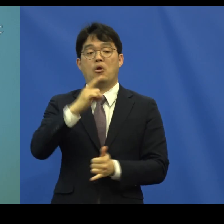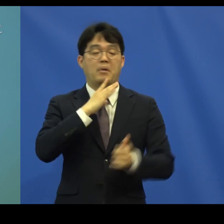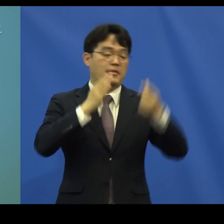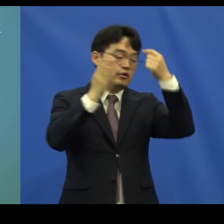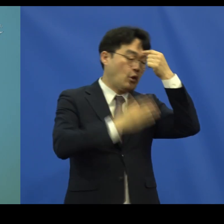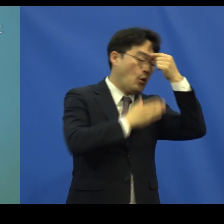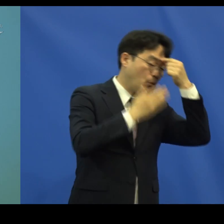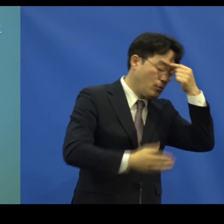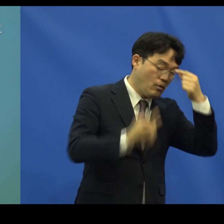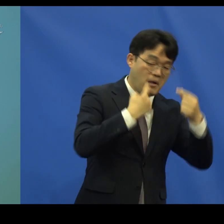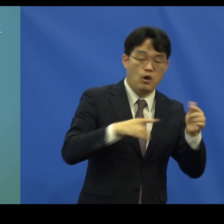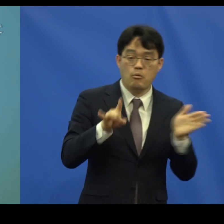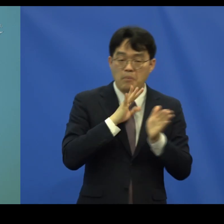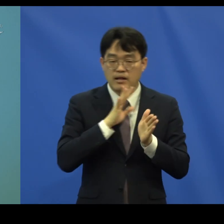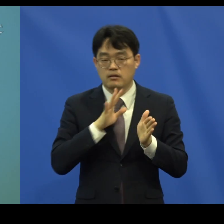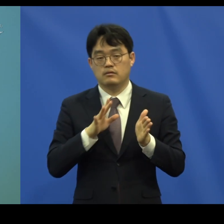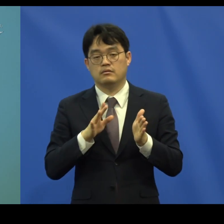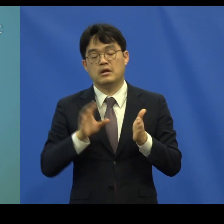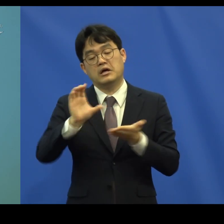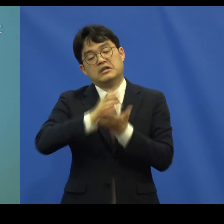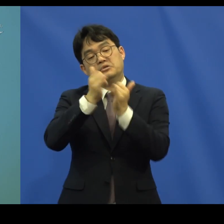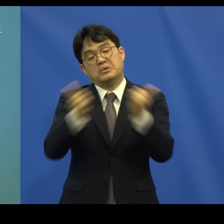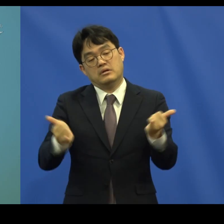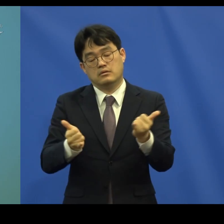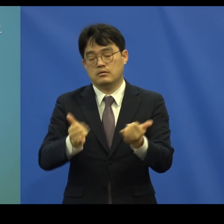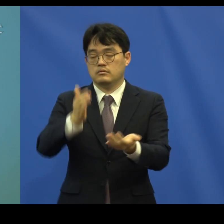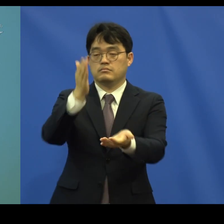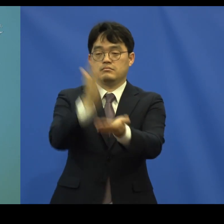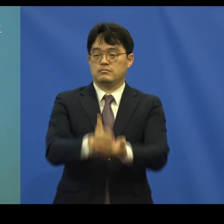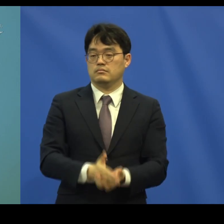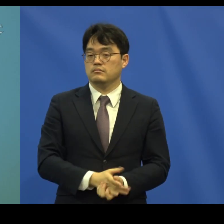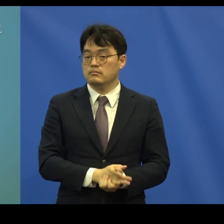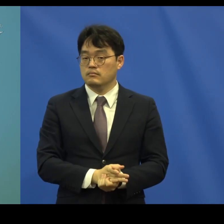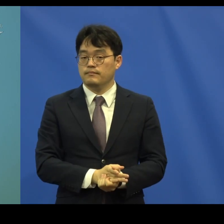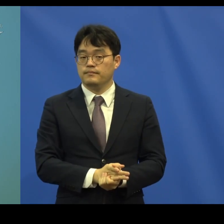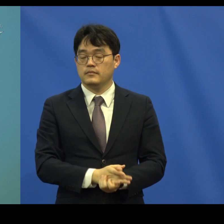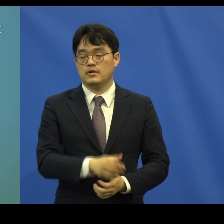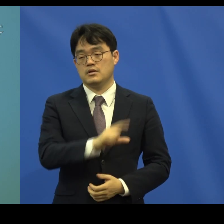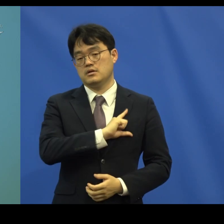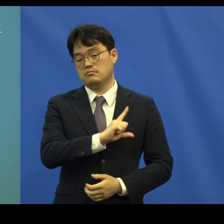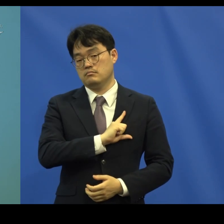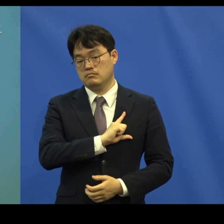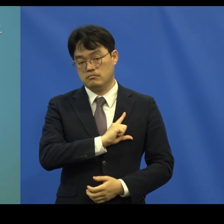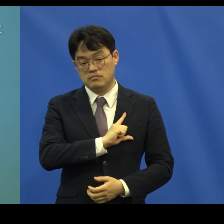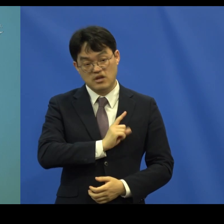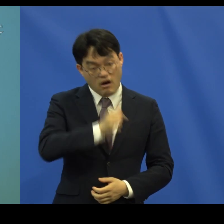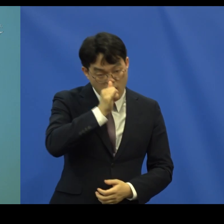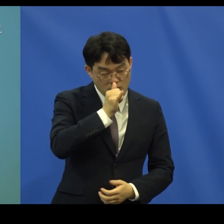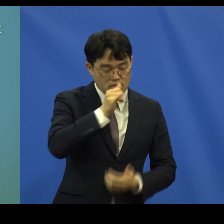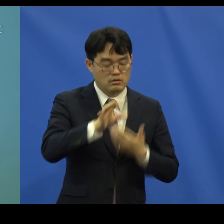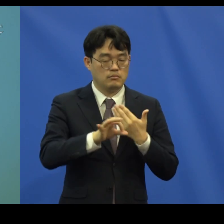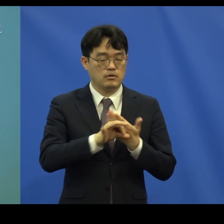그리스도인이라는 이름은 가지고 있지만 실상은 죽은 자다라고 하는 얘기는 의미가 없는 거예요. 살아있음의 열매를 드러내는 거예요.